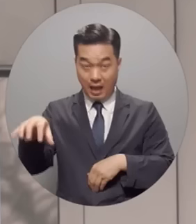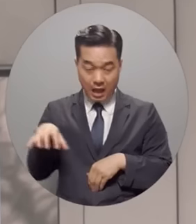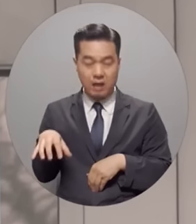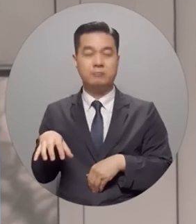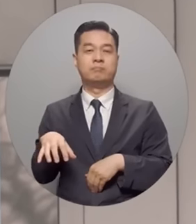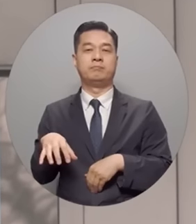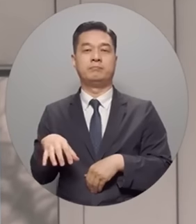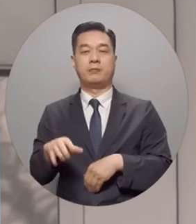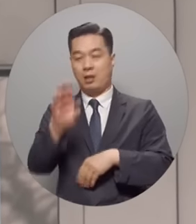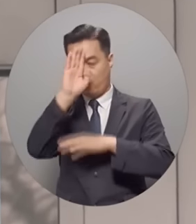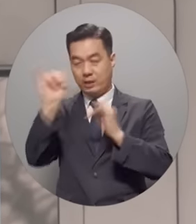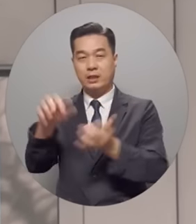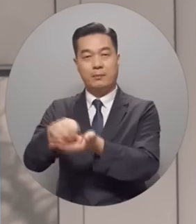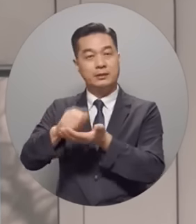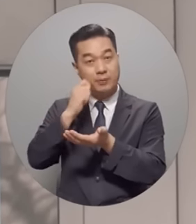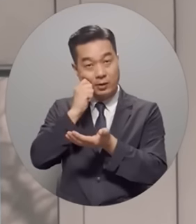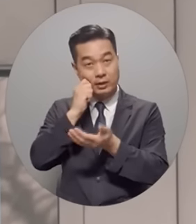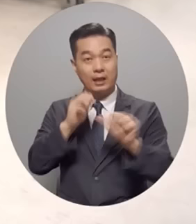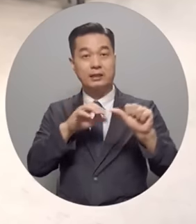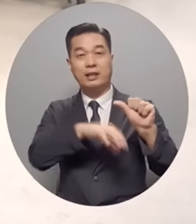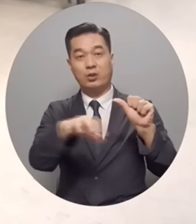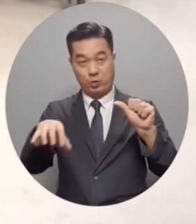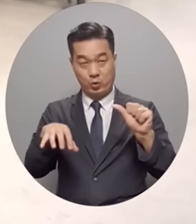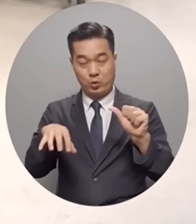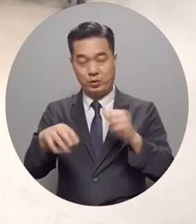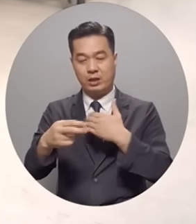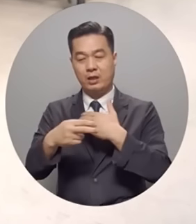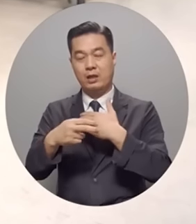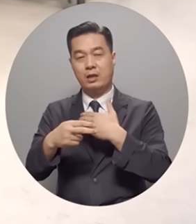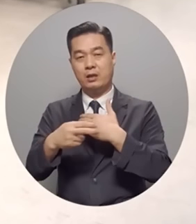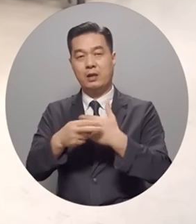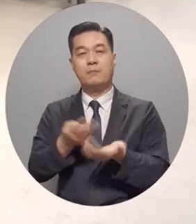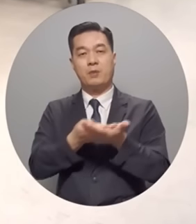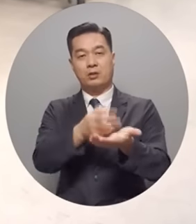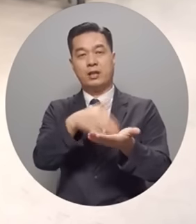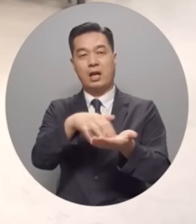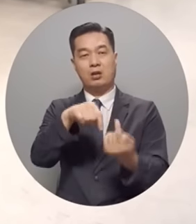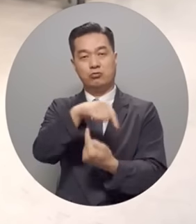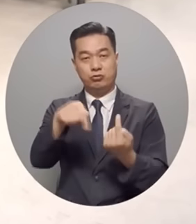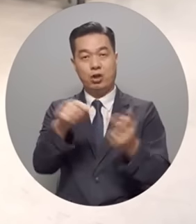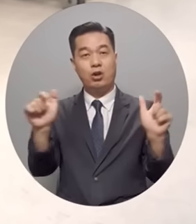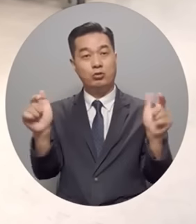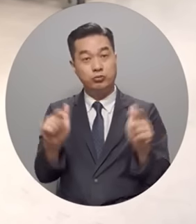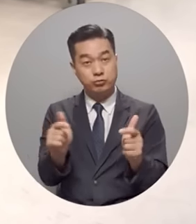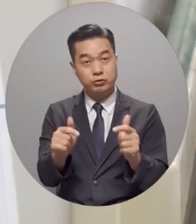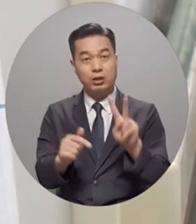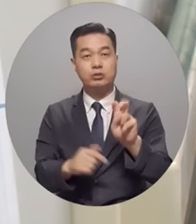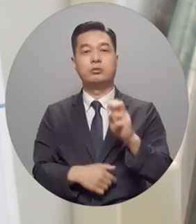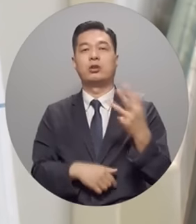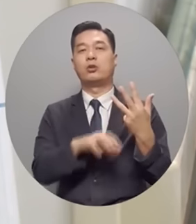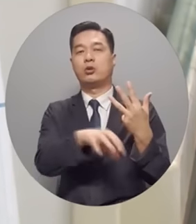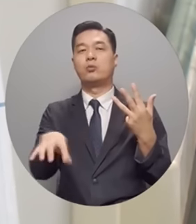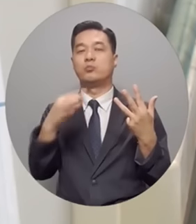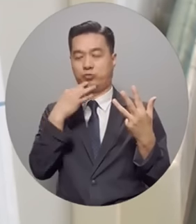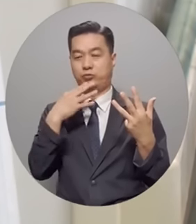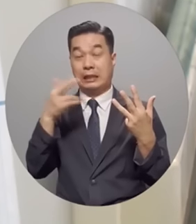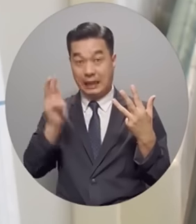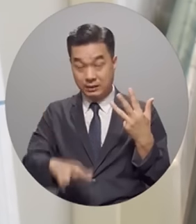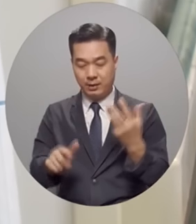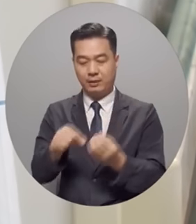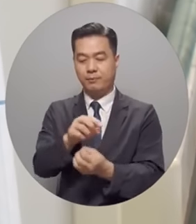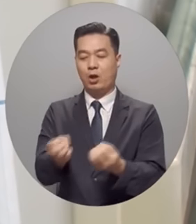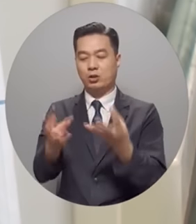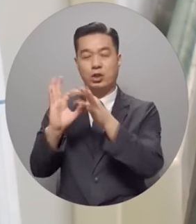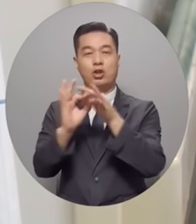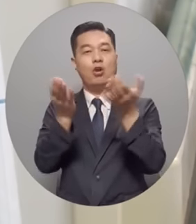못 받았던 곳이 5곳, 병상 운영이 감소한 곳이 28곳에 불과했단 얘기입니다. 하지만 명절 연휴를